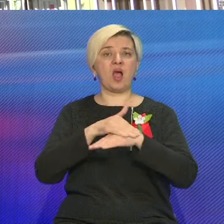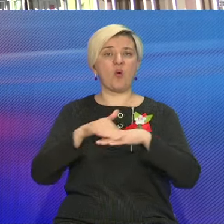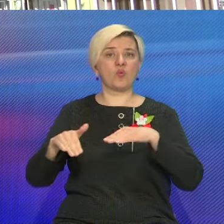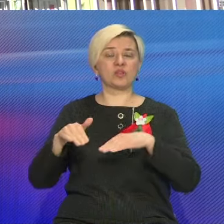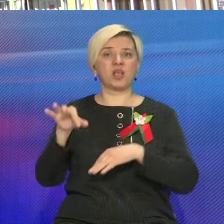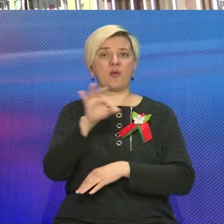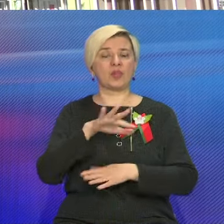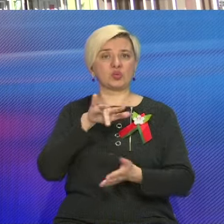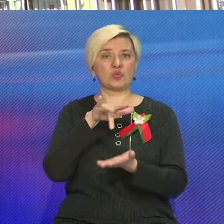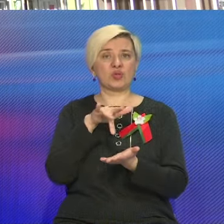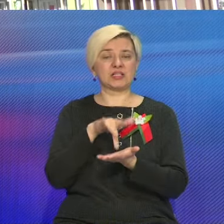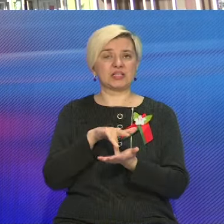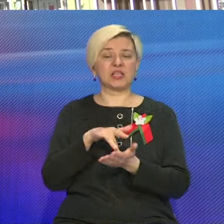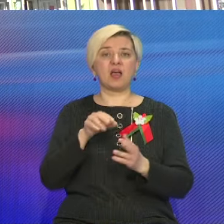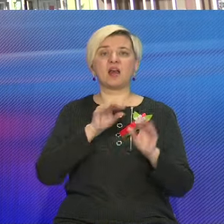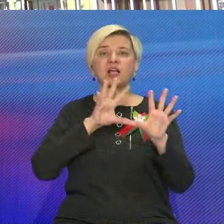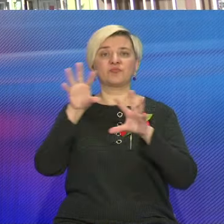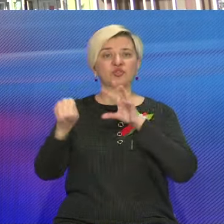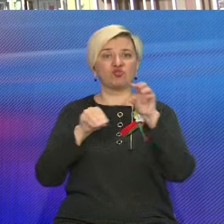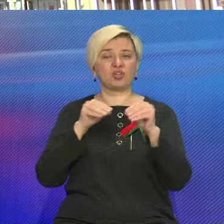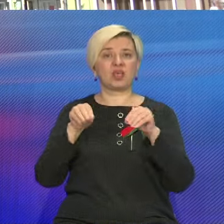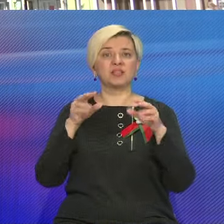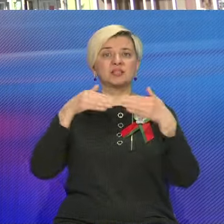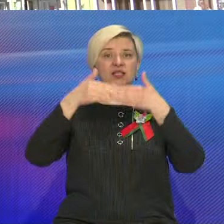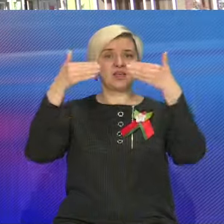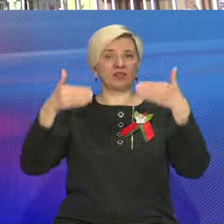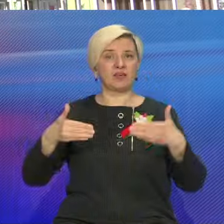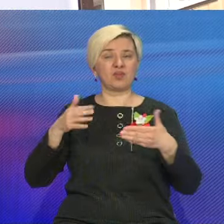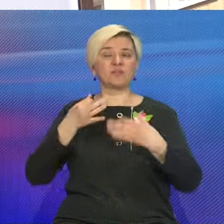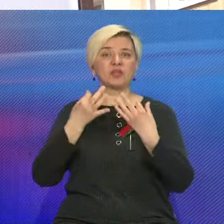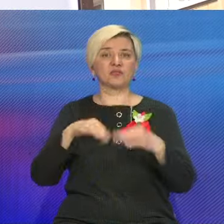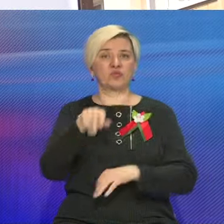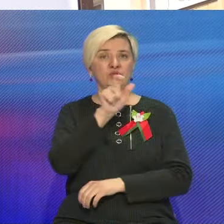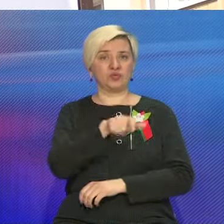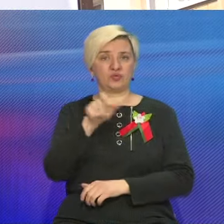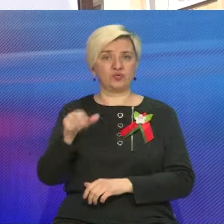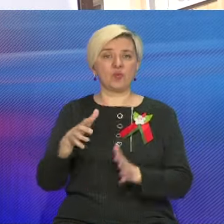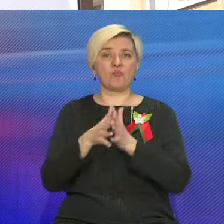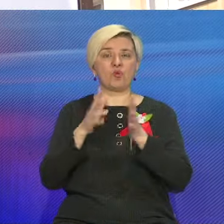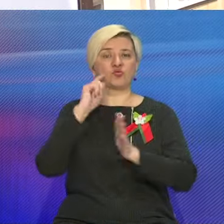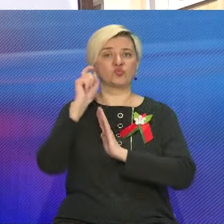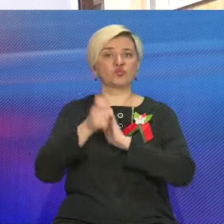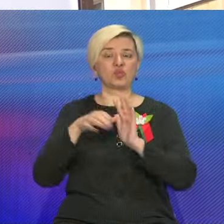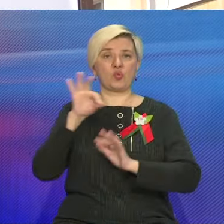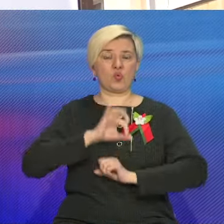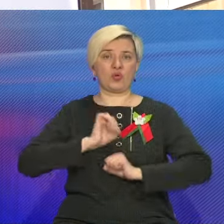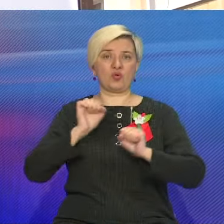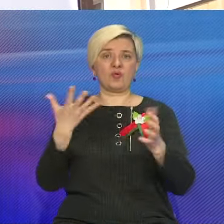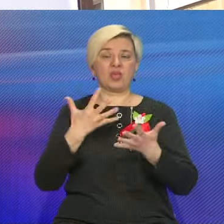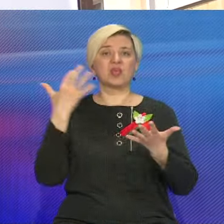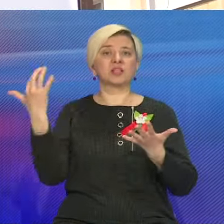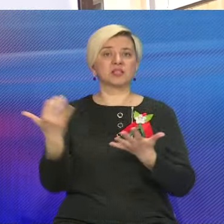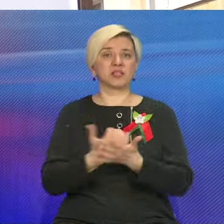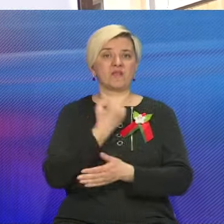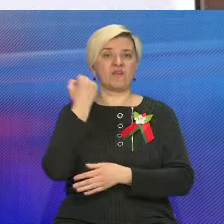цэнтра. Размяшчэнне тэматычных стэндаў дазволіць жыхарам і гасцям Прынёмання больш даведацца пра герояў, якія заваявалі